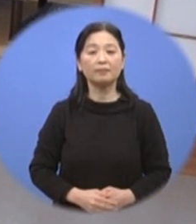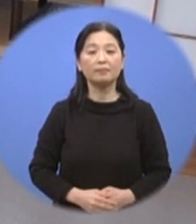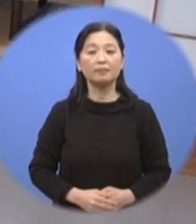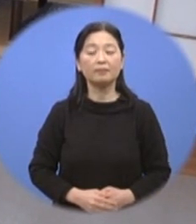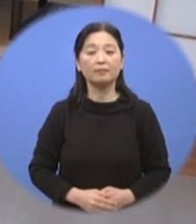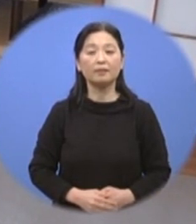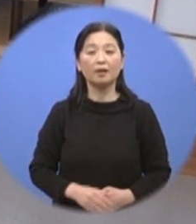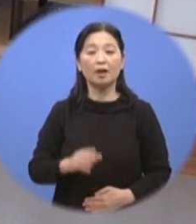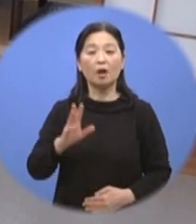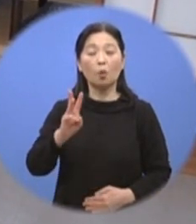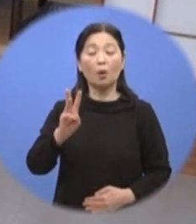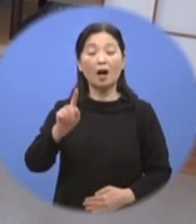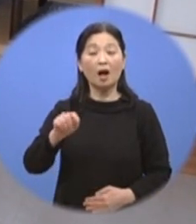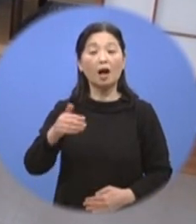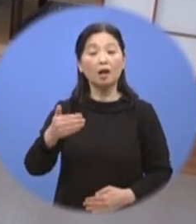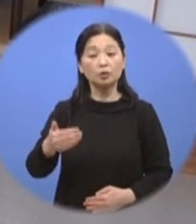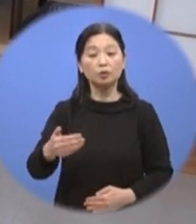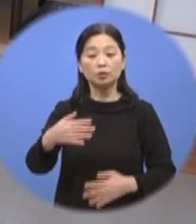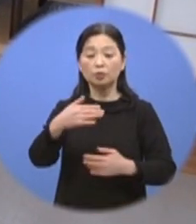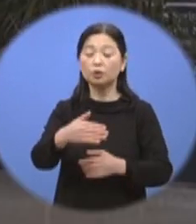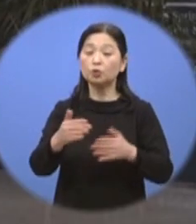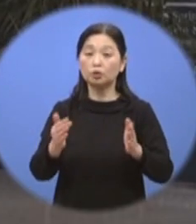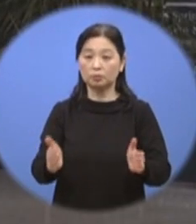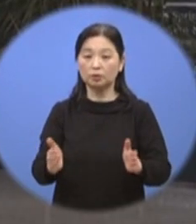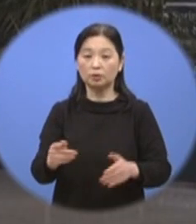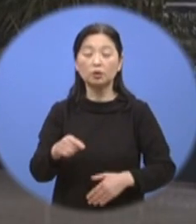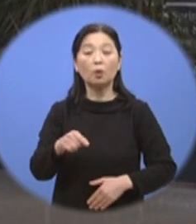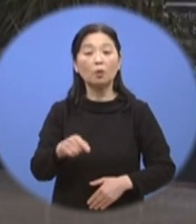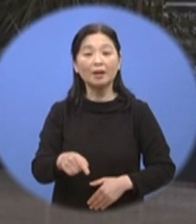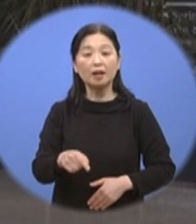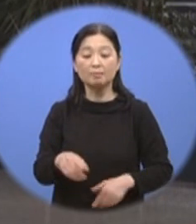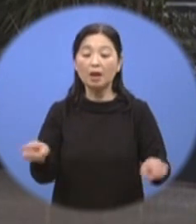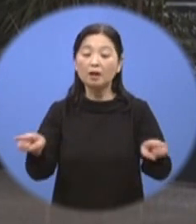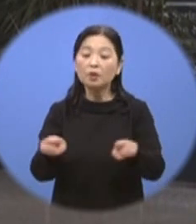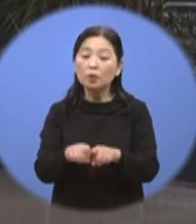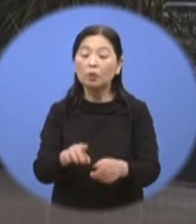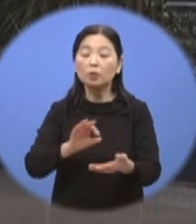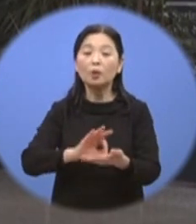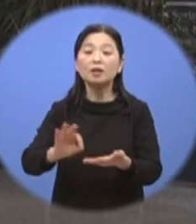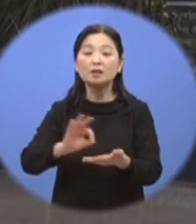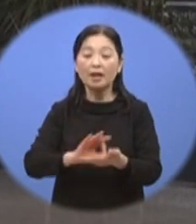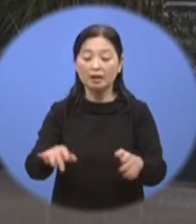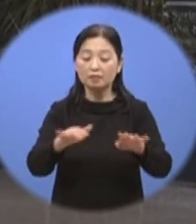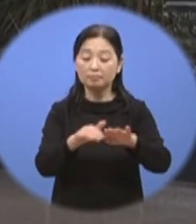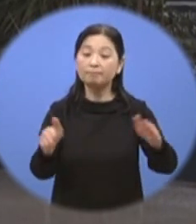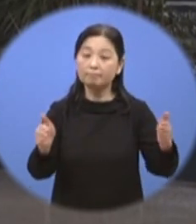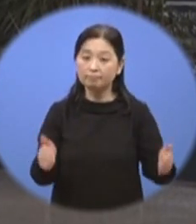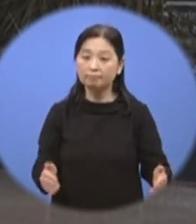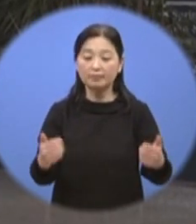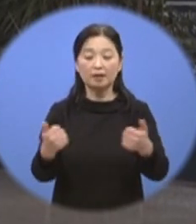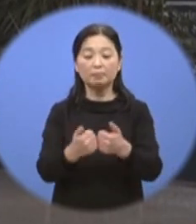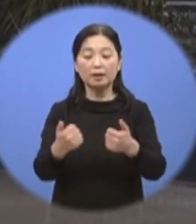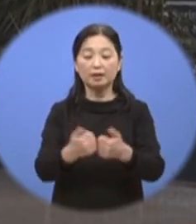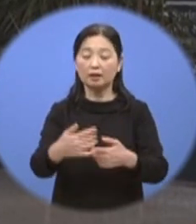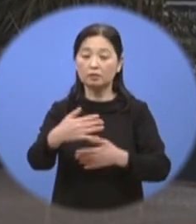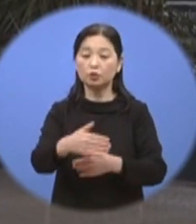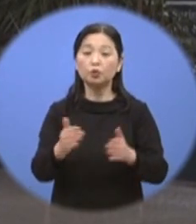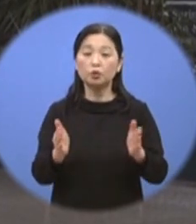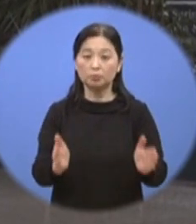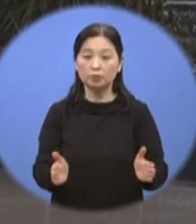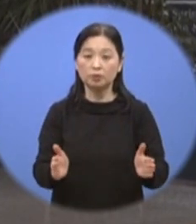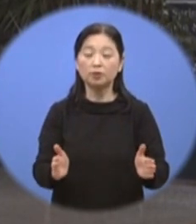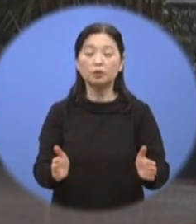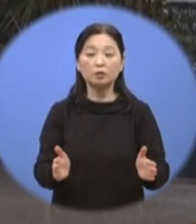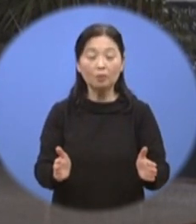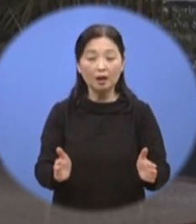ワークルームの中には一応シェアのワークデスクと、それからミーティングルーム、それから和室の、